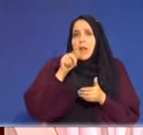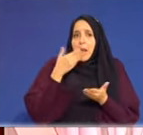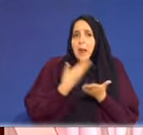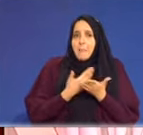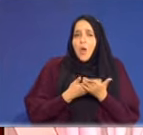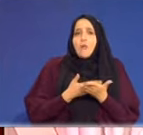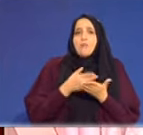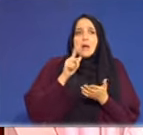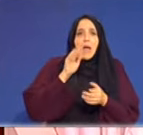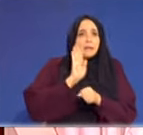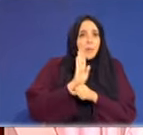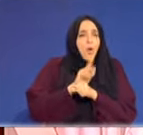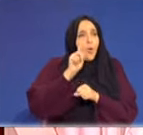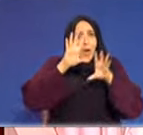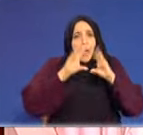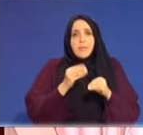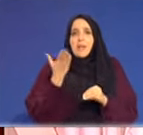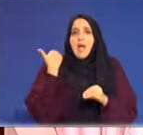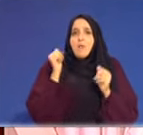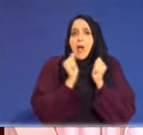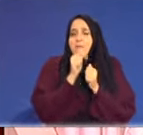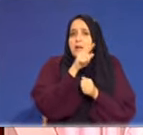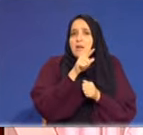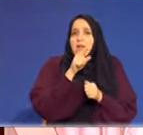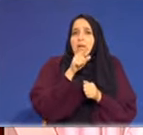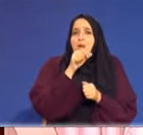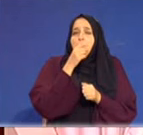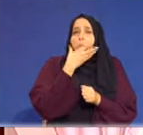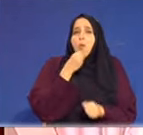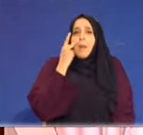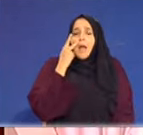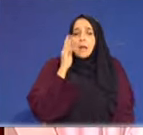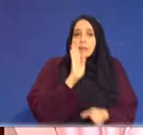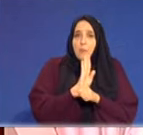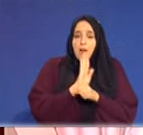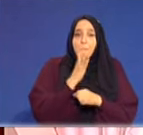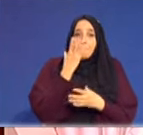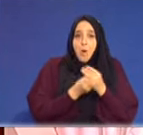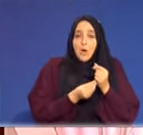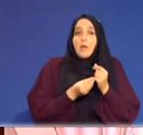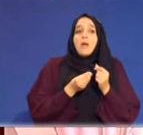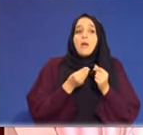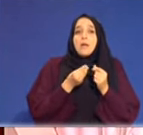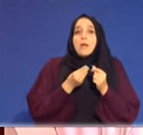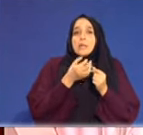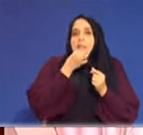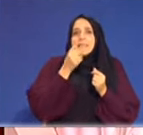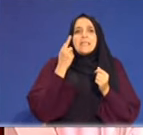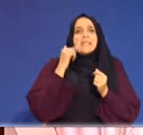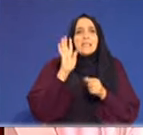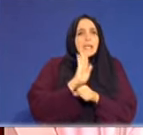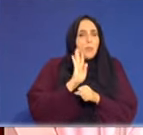ساكنين معاهم، كنتوا ساكنين معاهم؟ نعم. باقيين غير الشهود يشهدوا، وقال لي مبروك